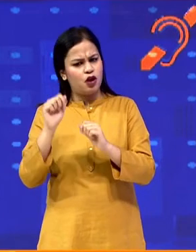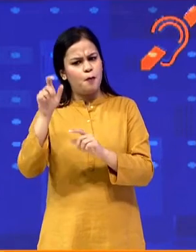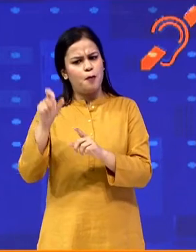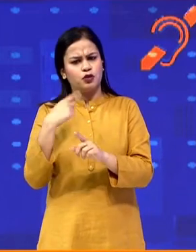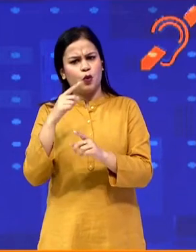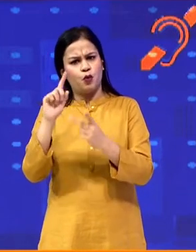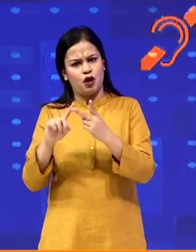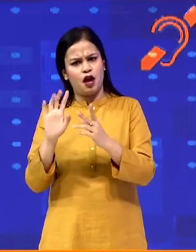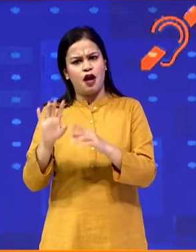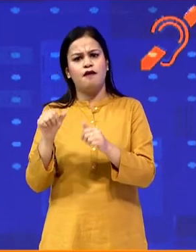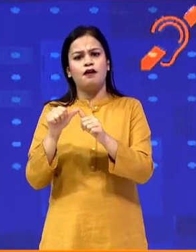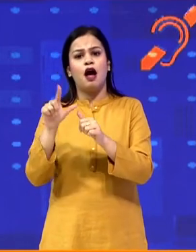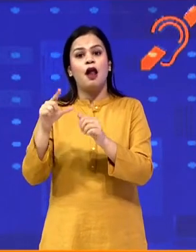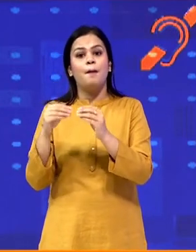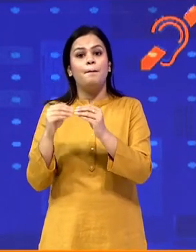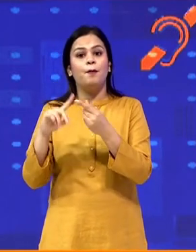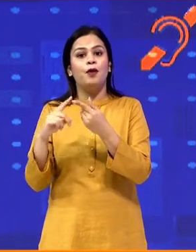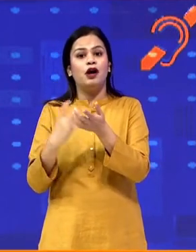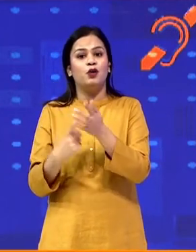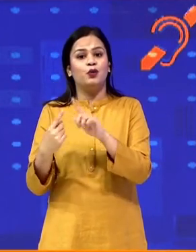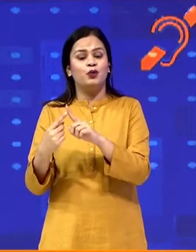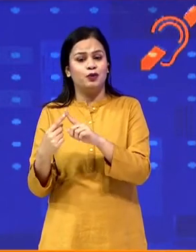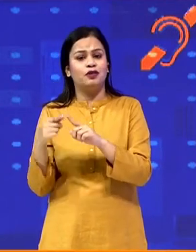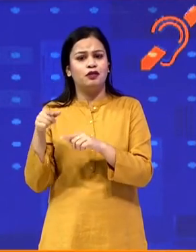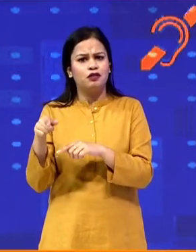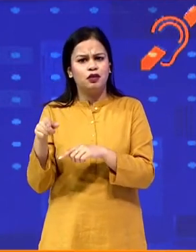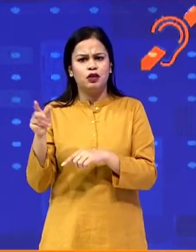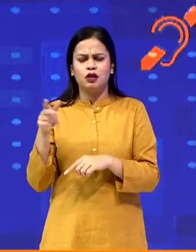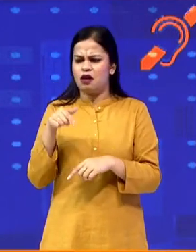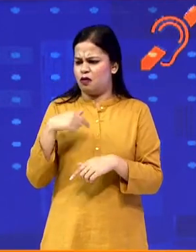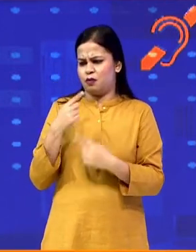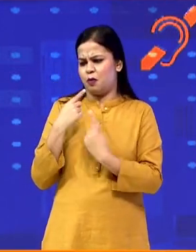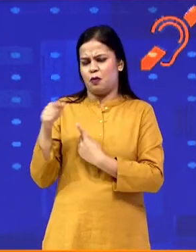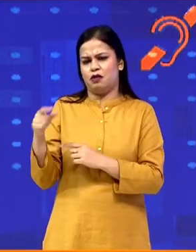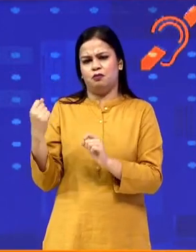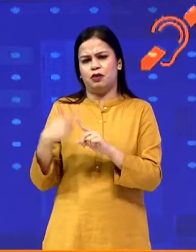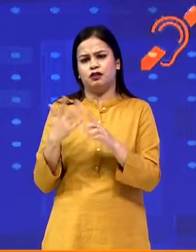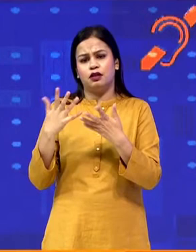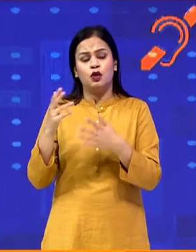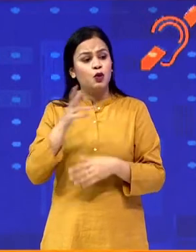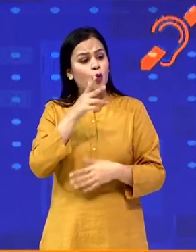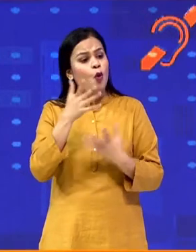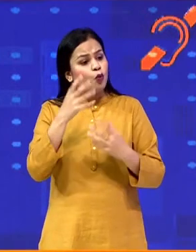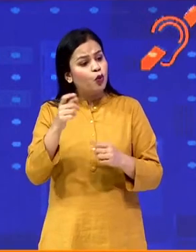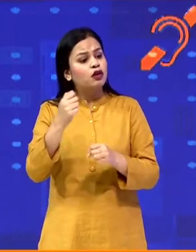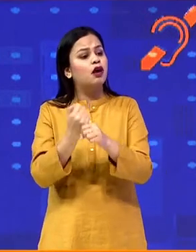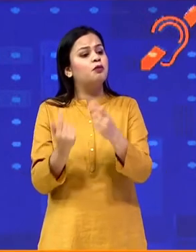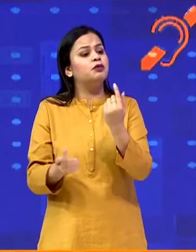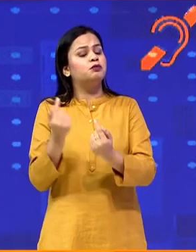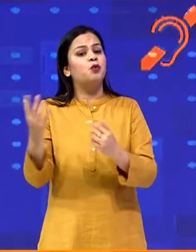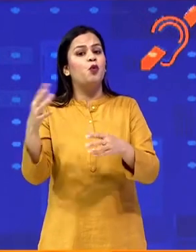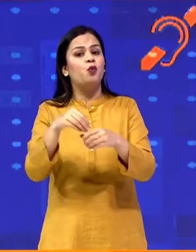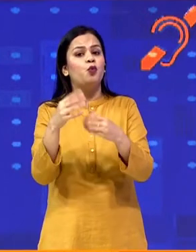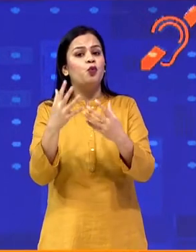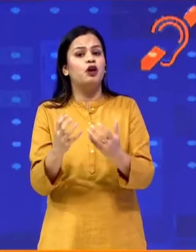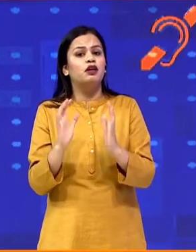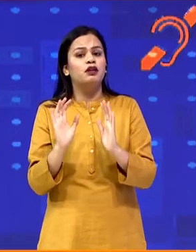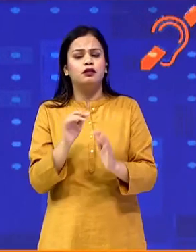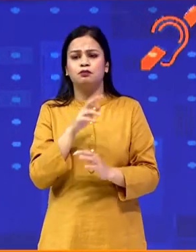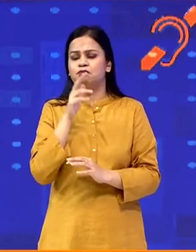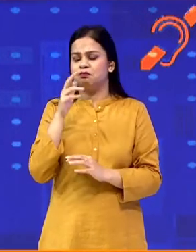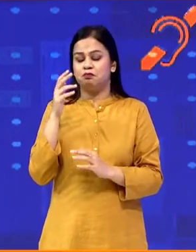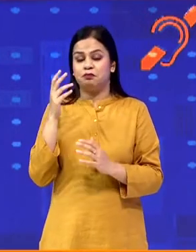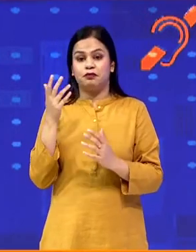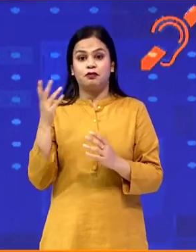वाड्रा मैं उसमें बहुत राजनीति में आना चाहते हैं सब हाल मैंने